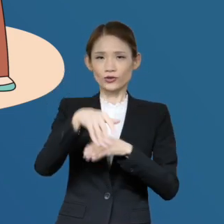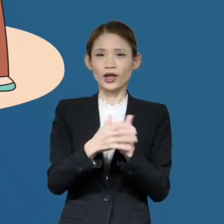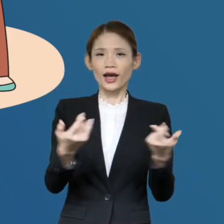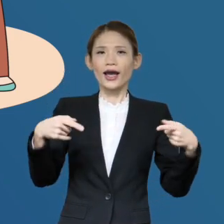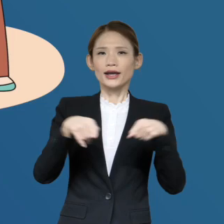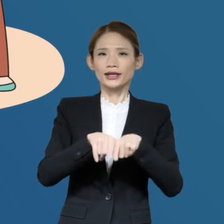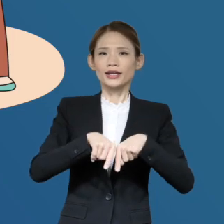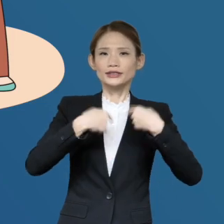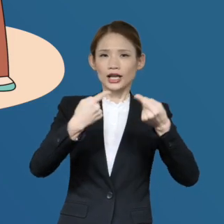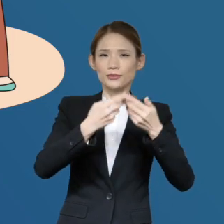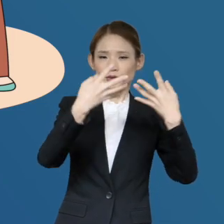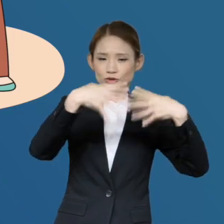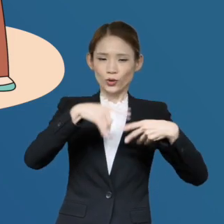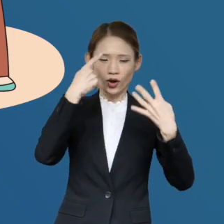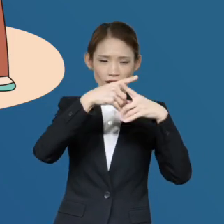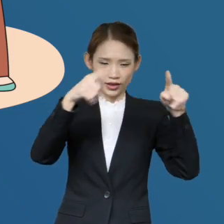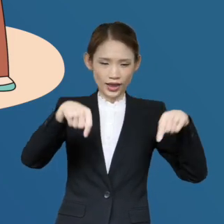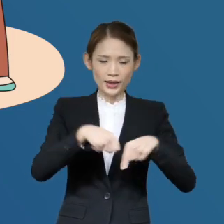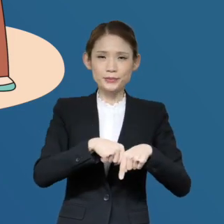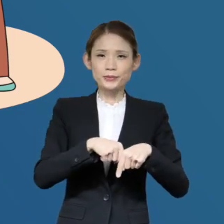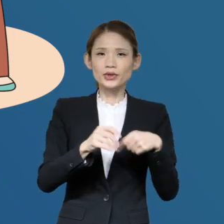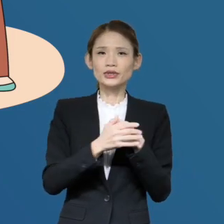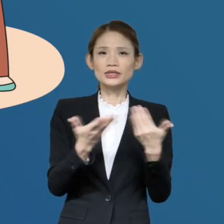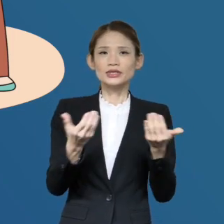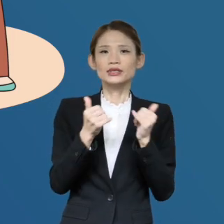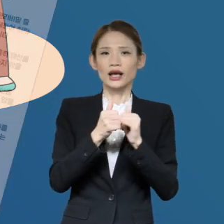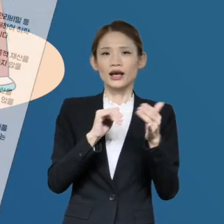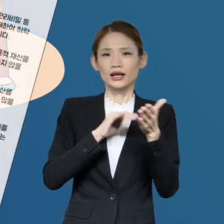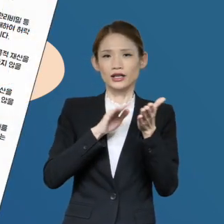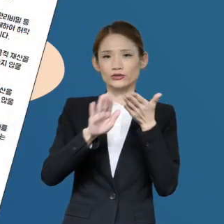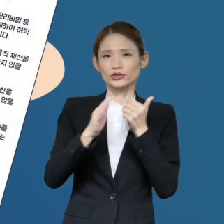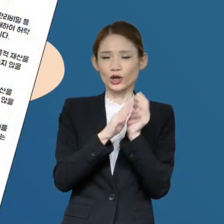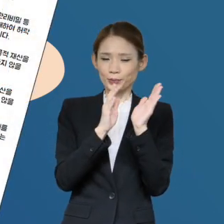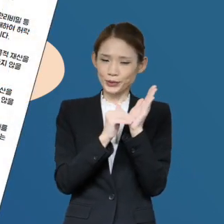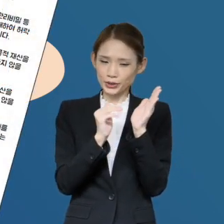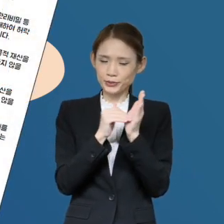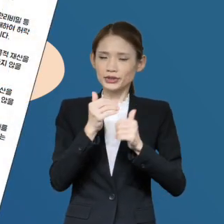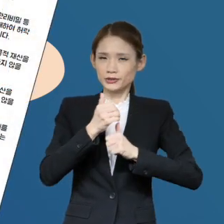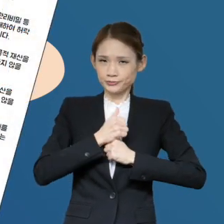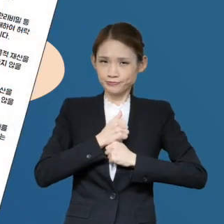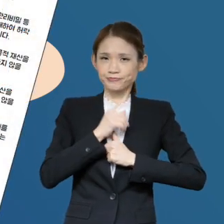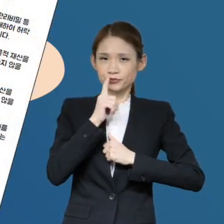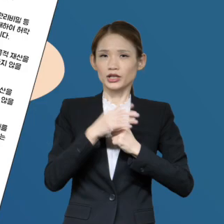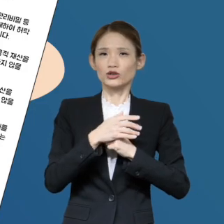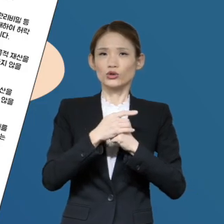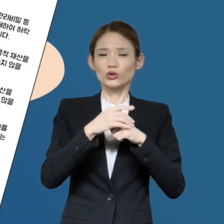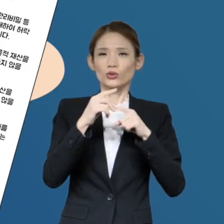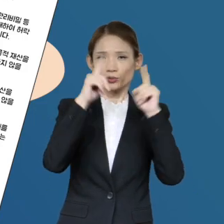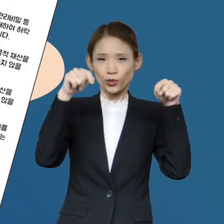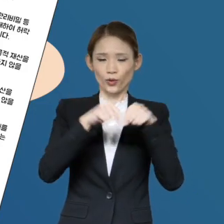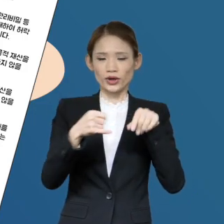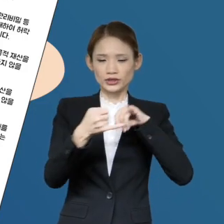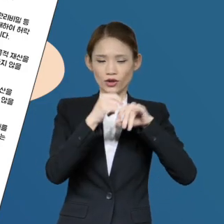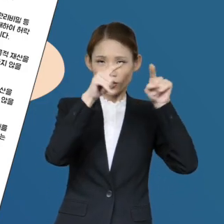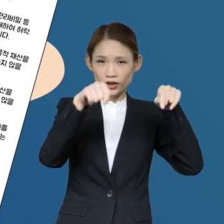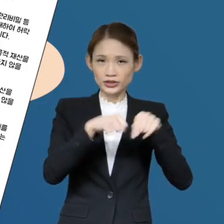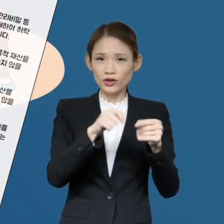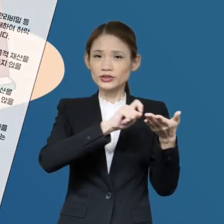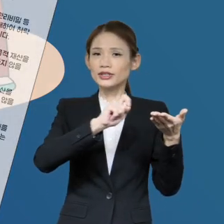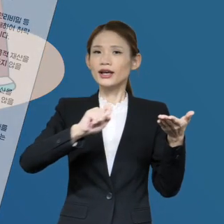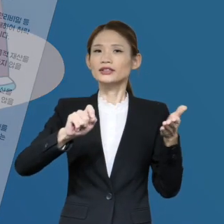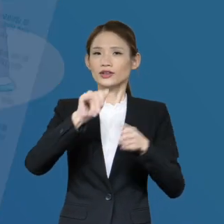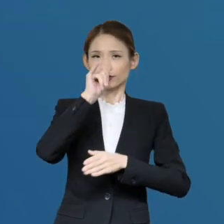등과 참여 조건 합의서와 일을 하면서 알게 된 비밀을 지키겠다는 보안 서약서를 작성합니다.